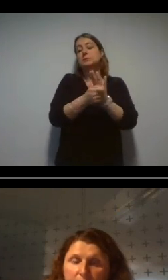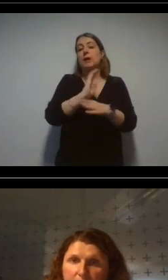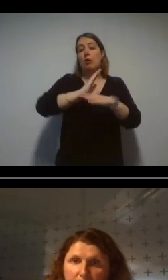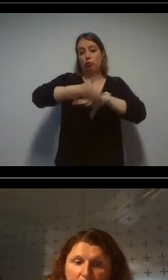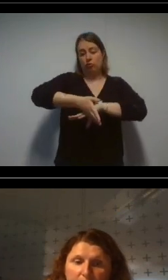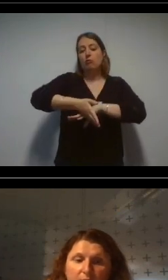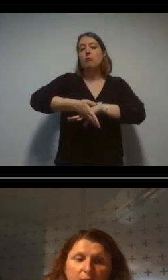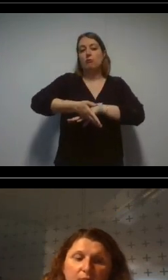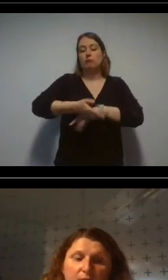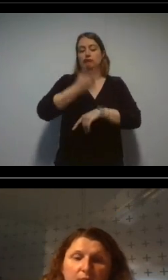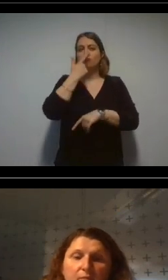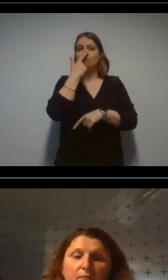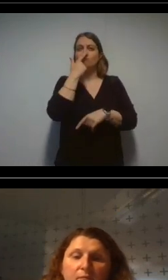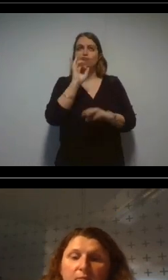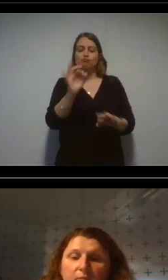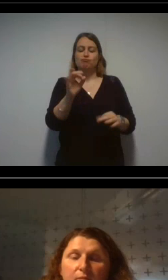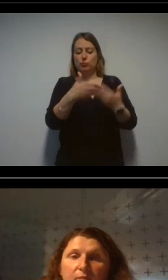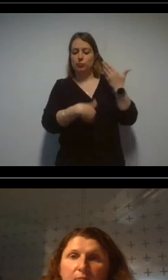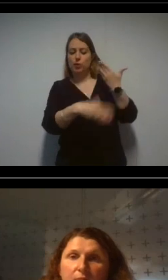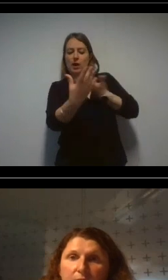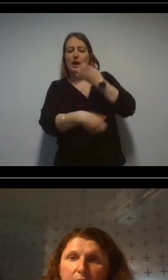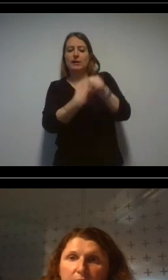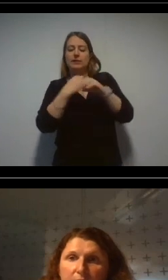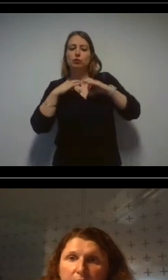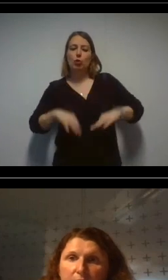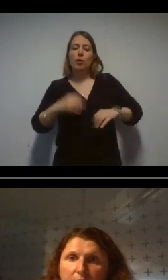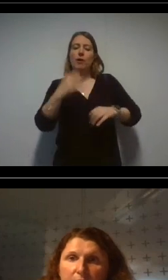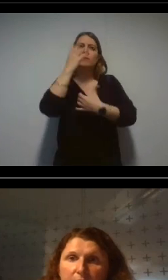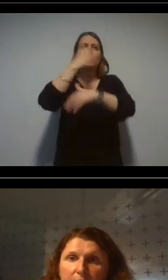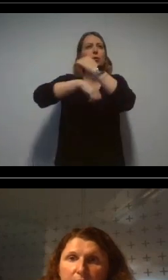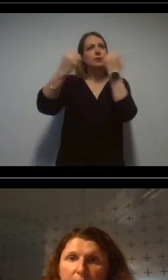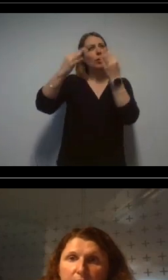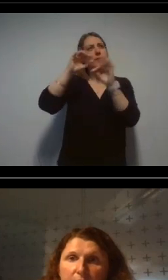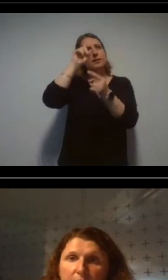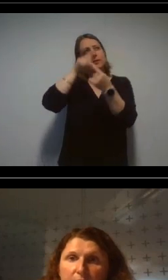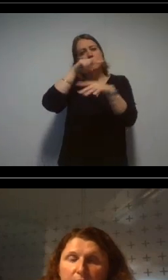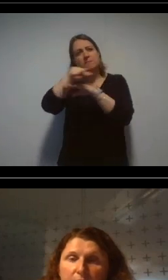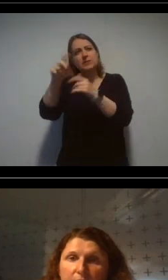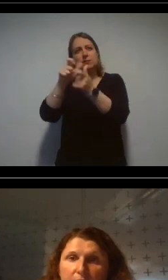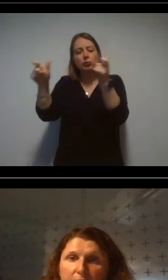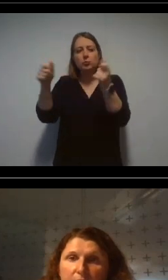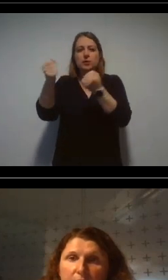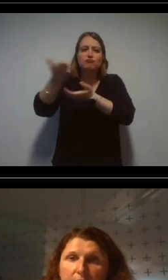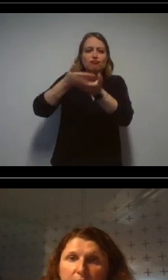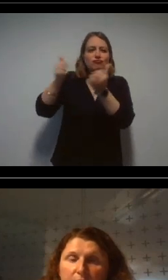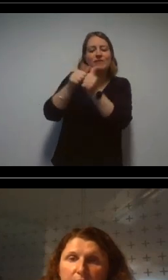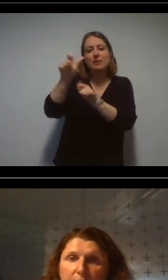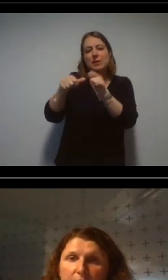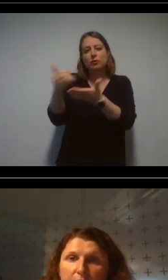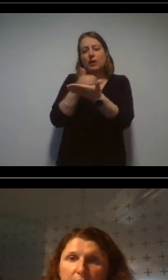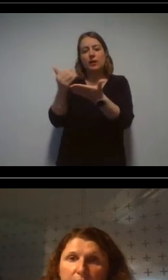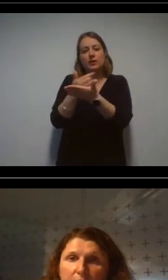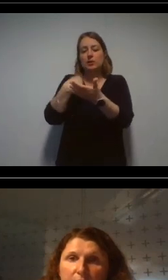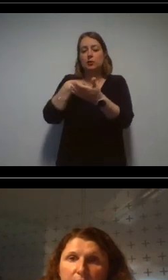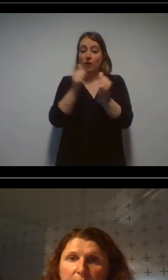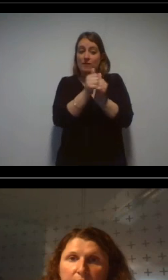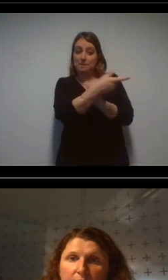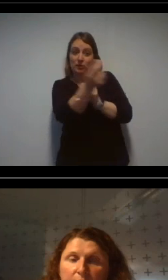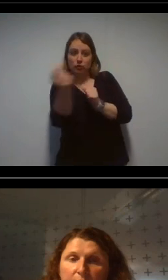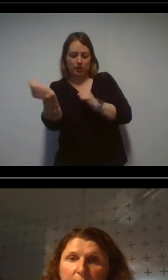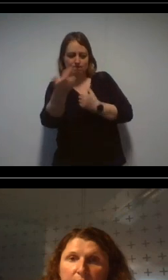voilà, sur cette année scolaire, qu'est-ce qu'on veut faire comme visite d'entreprise, comme temps d'échange avec des salariés. Donc, on prend le temps avec nos partenaires